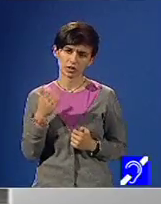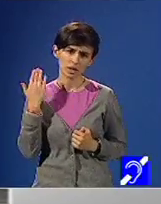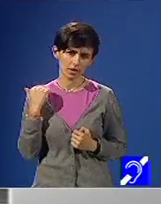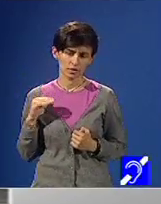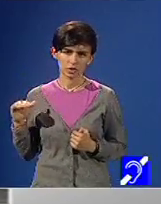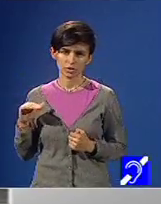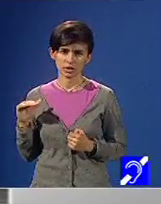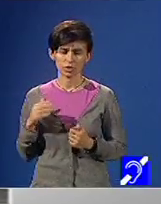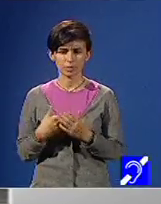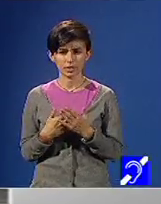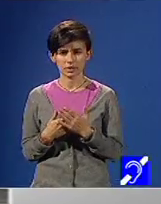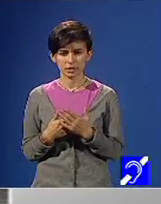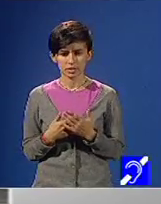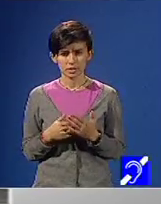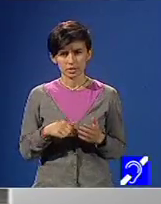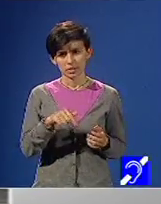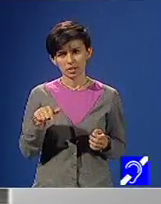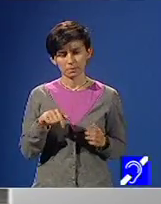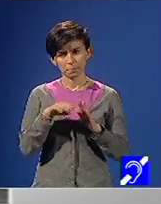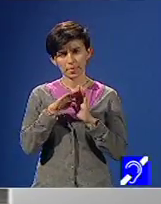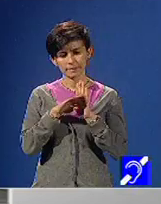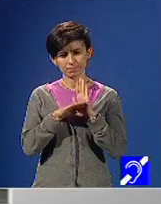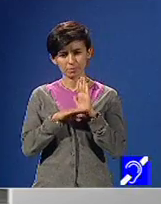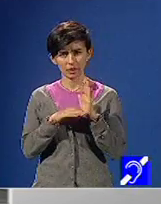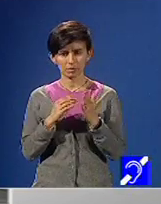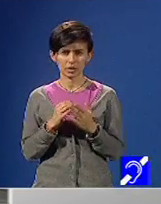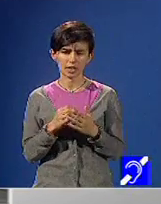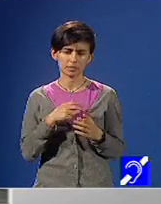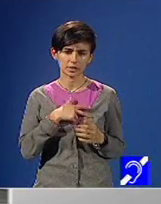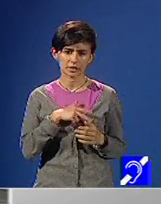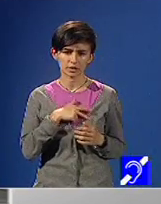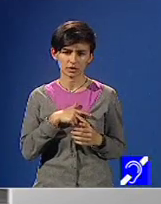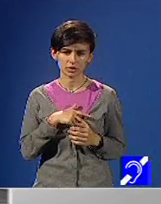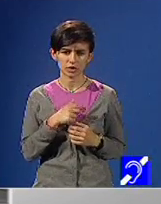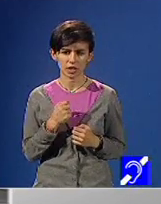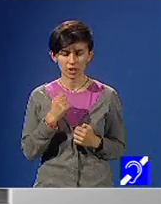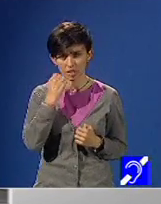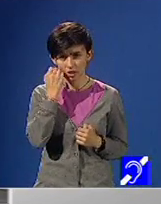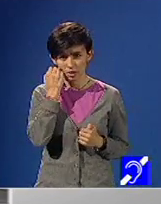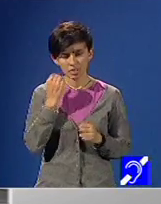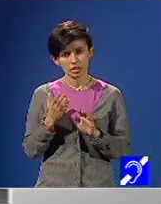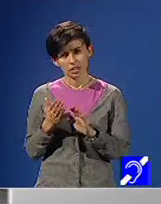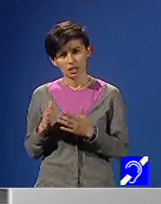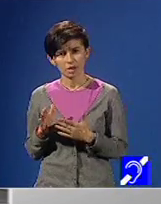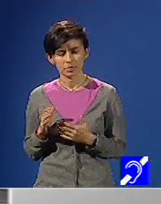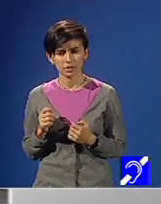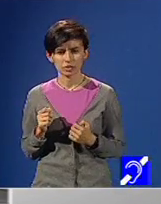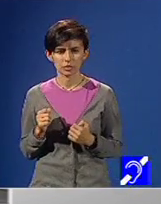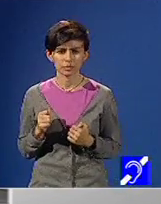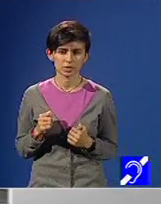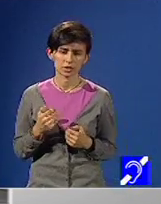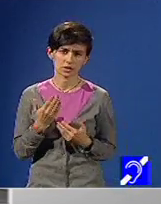copii, pentru că noi ca și program social, în momentul în care am început să